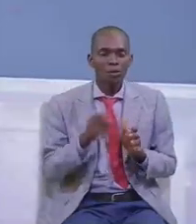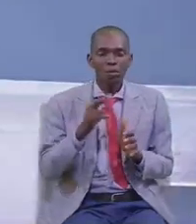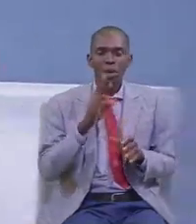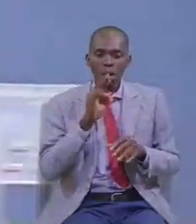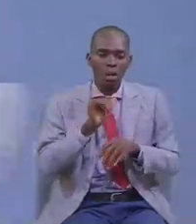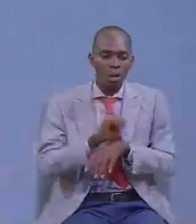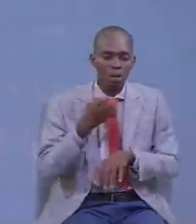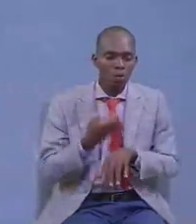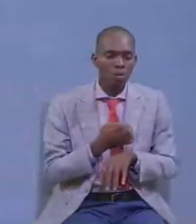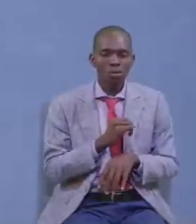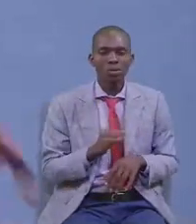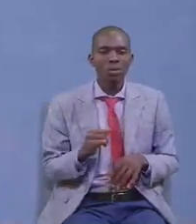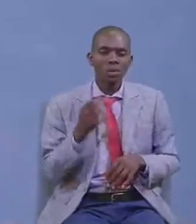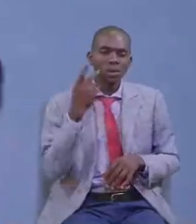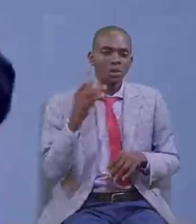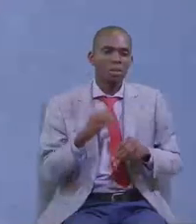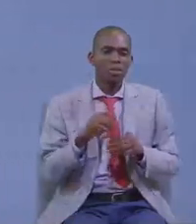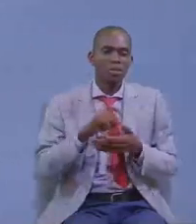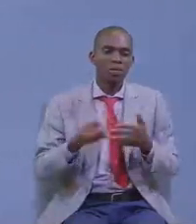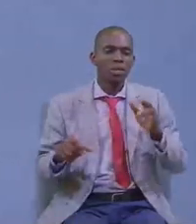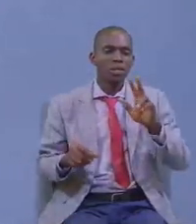Et dans le verset 13,